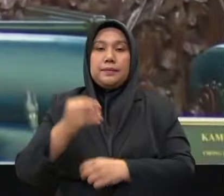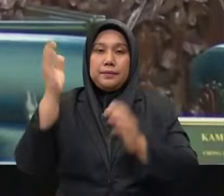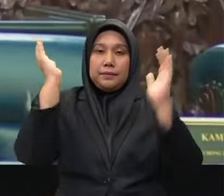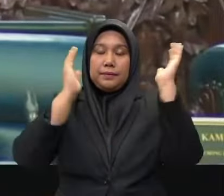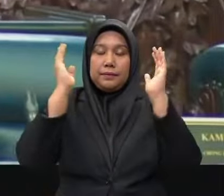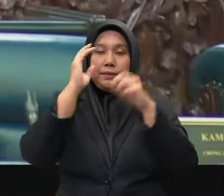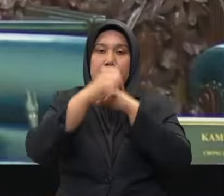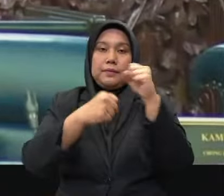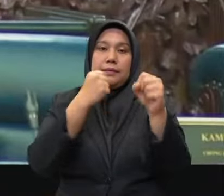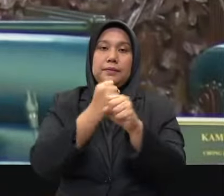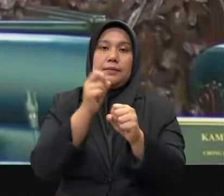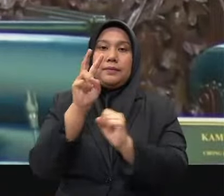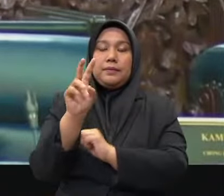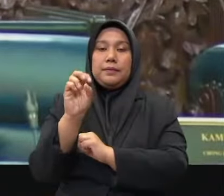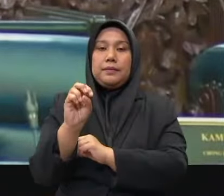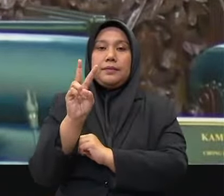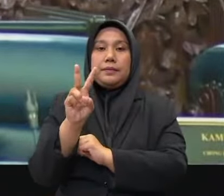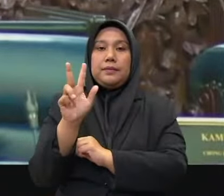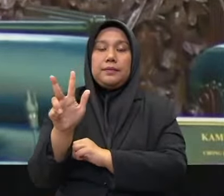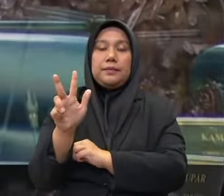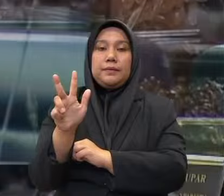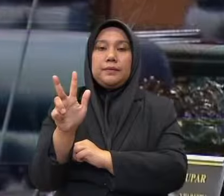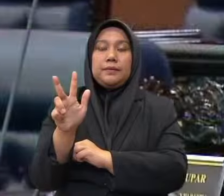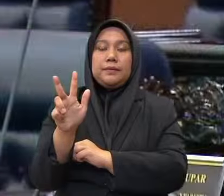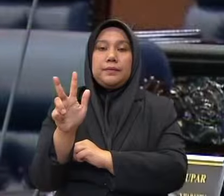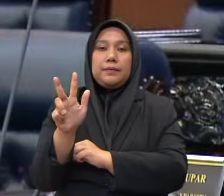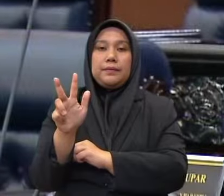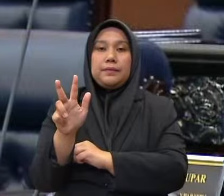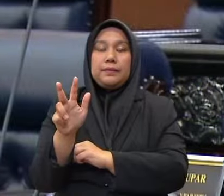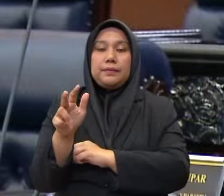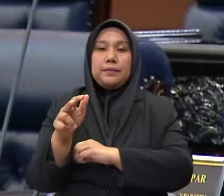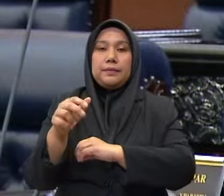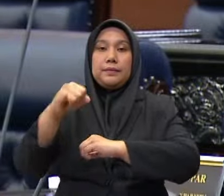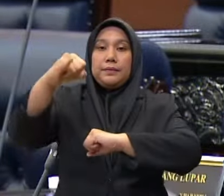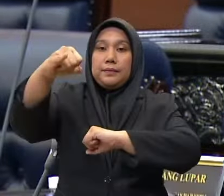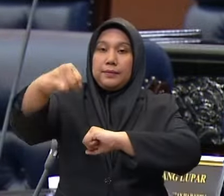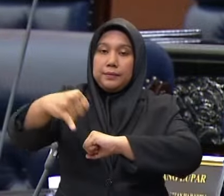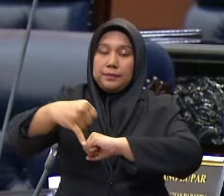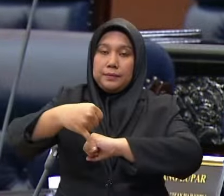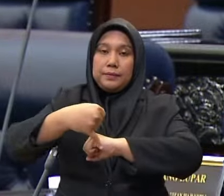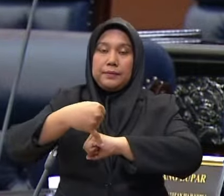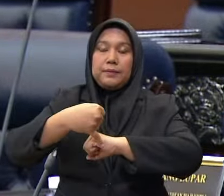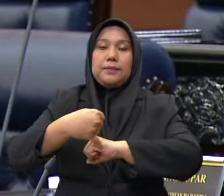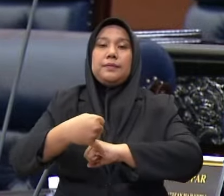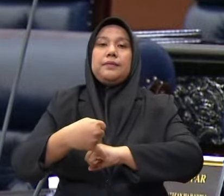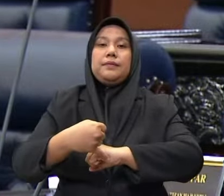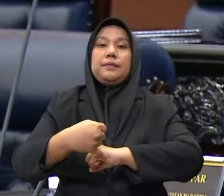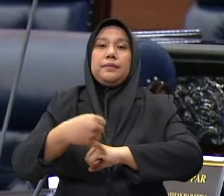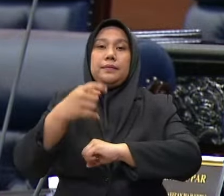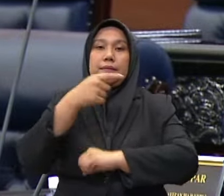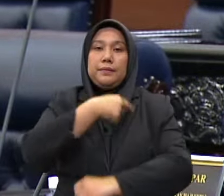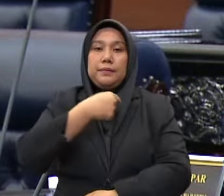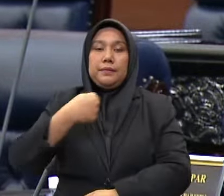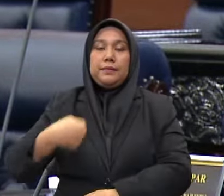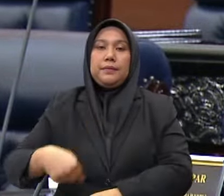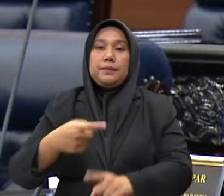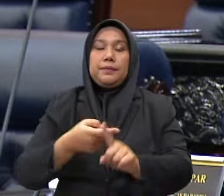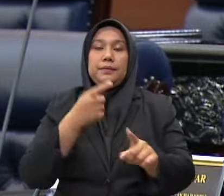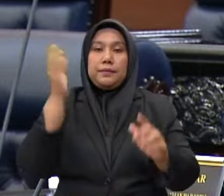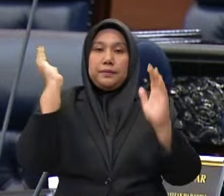2023 rare Earth oxide dengan izin yang diimport oleh China daripada Malaysia adalah sejumlah